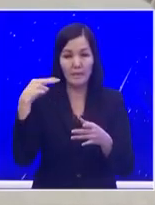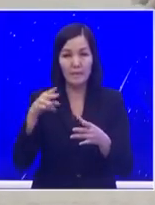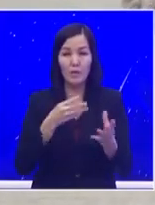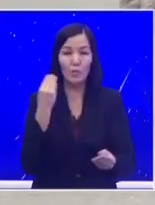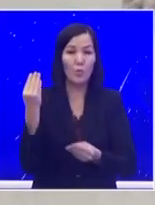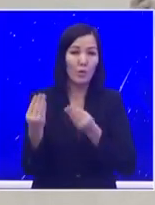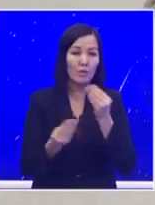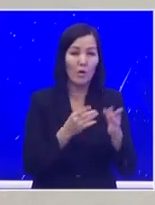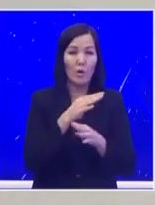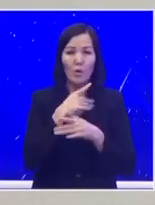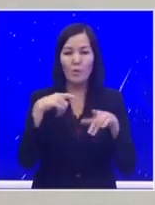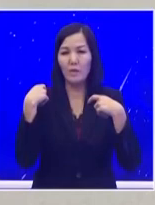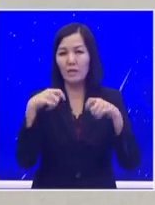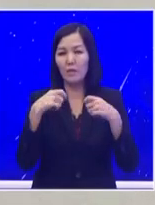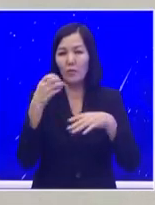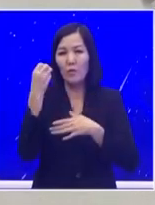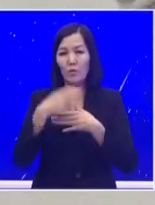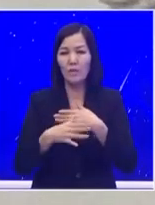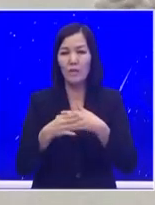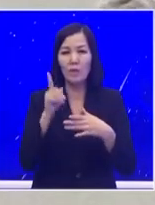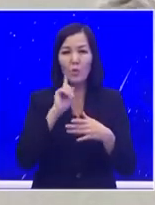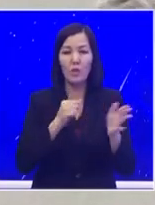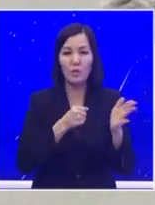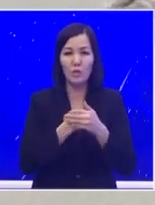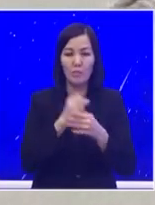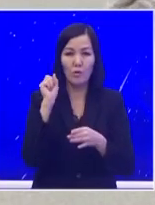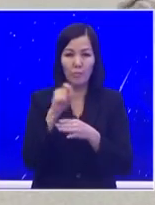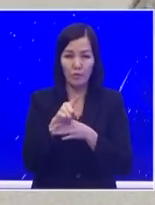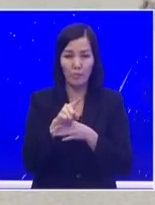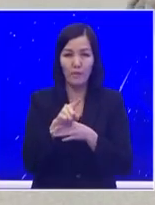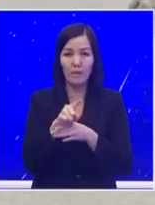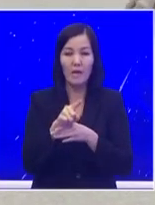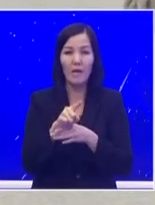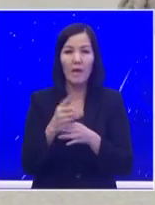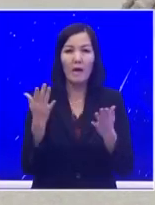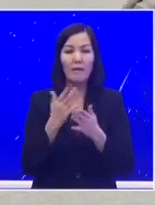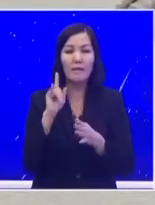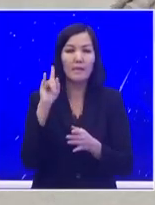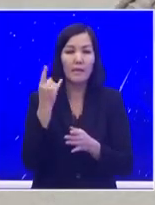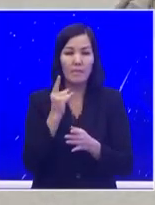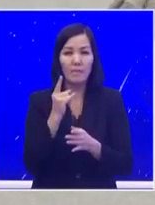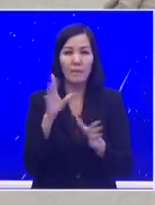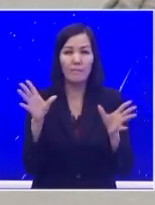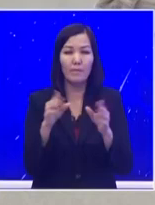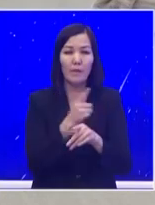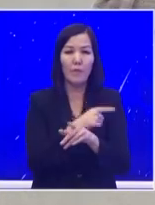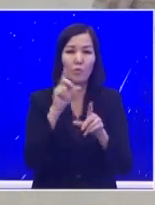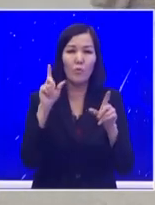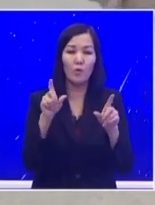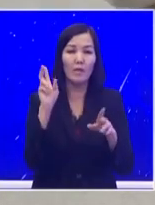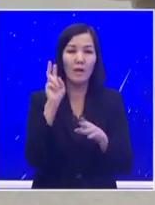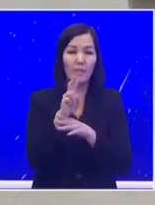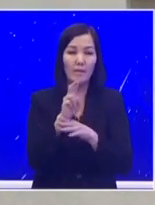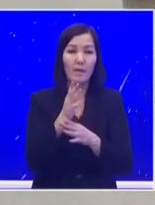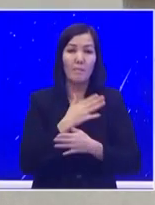және көптеген сауда орталықтарын уақытша жабуға бұйрық берді. Енді біз осындай кезде қалай кішкентай сәбимен ауруханаға барамыз.